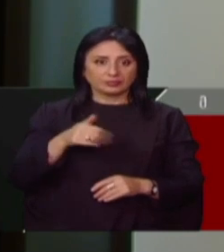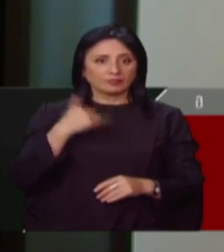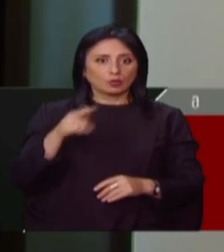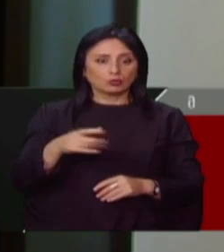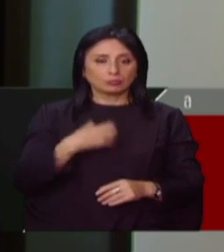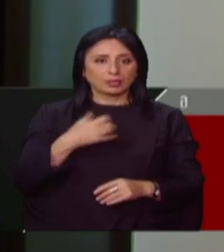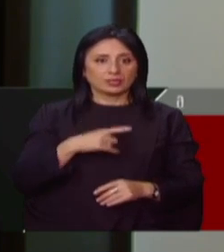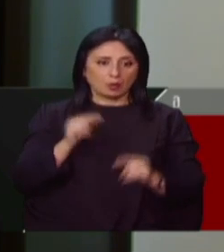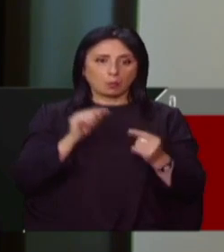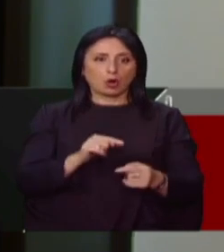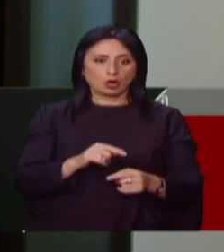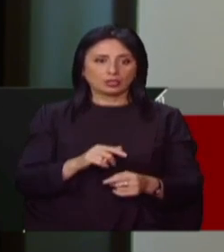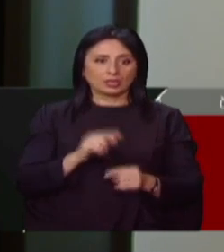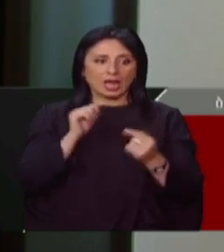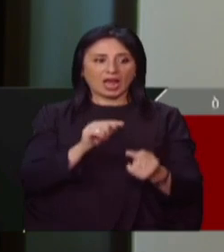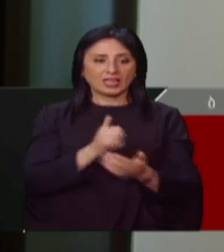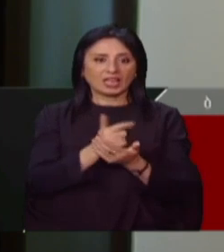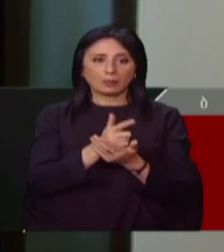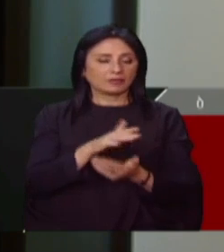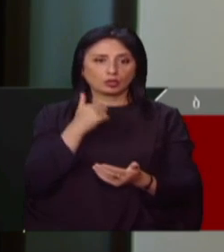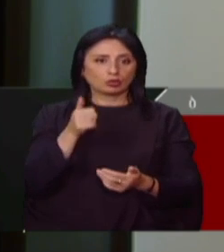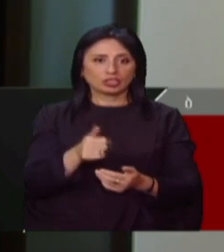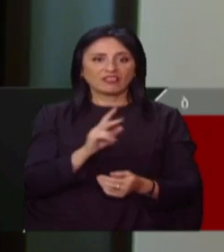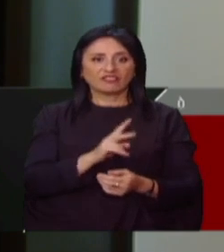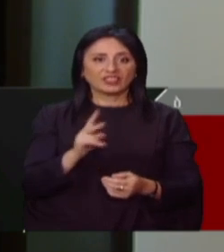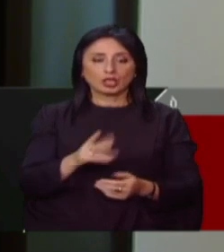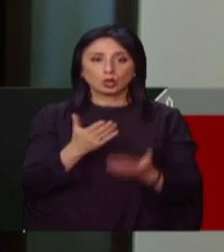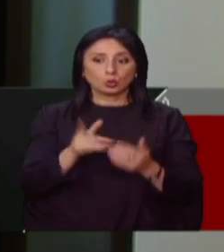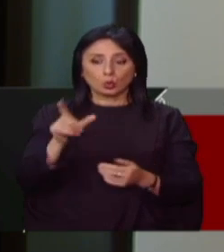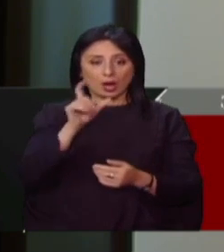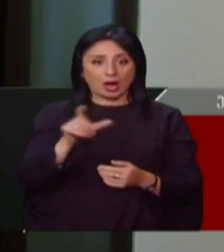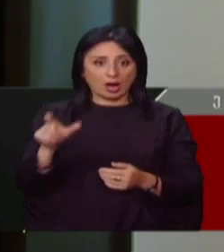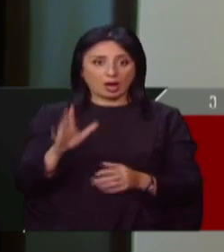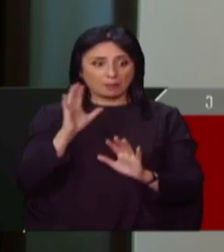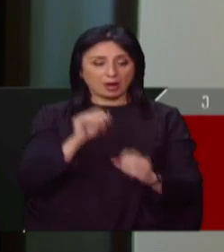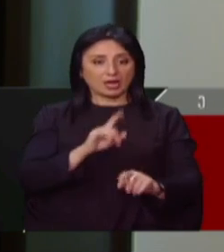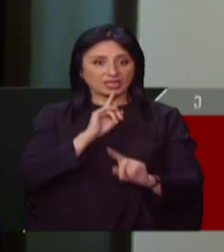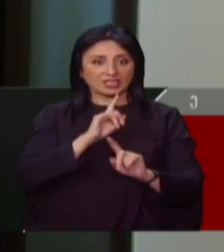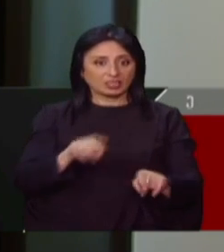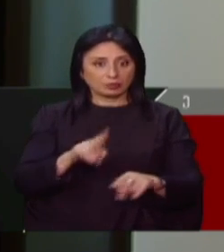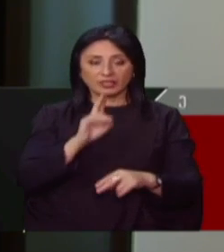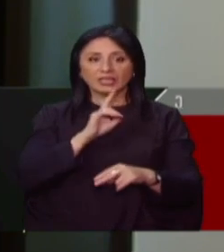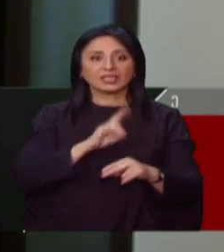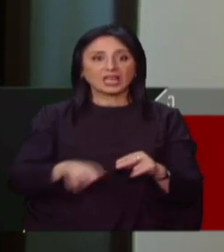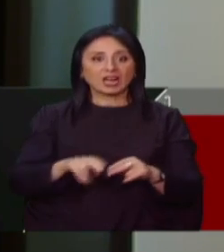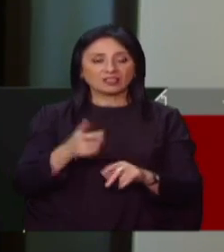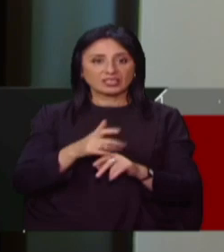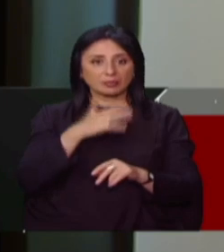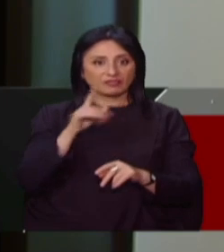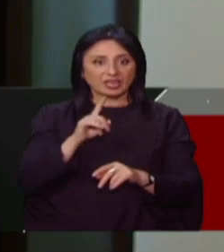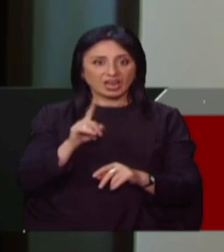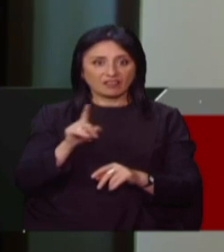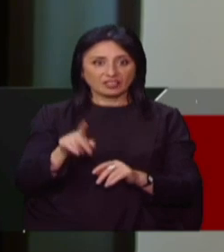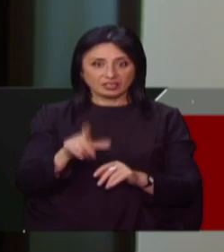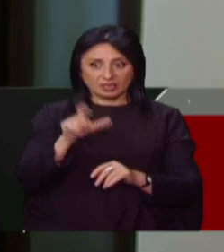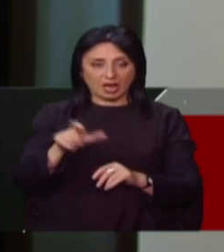დაჭერა anti-LGBT კანონთან მიმართებაში. ვინაიდან თუ ისინი ამ კანონს მხარს არ დაუჭერენ, დაკარგავენ ძალიან ბევრ